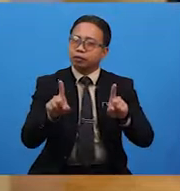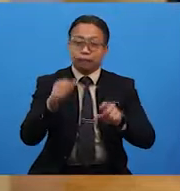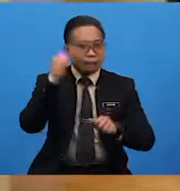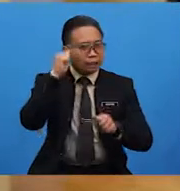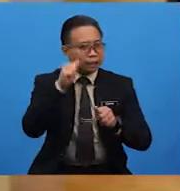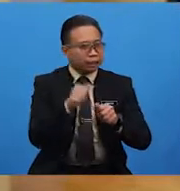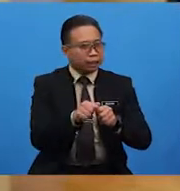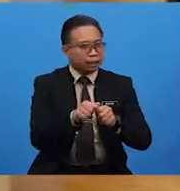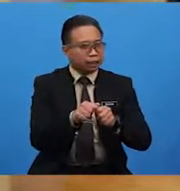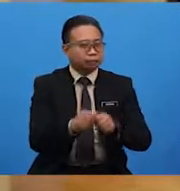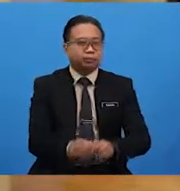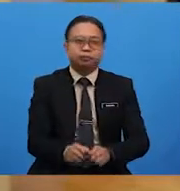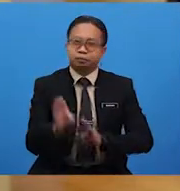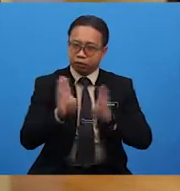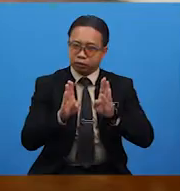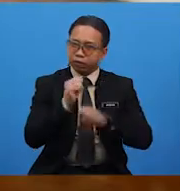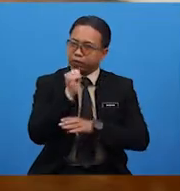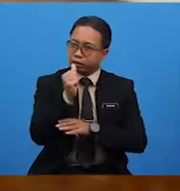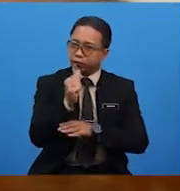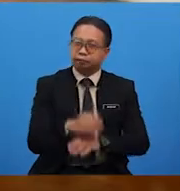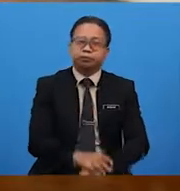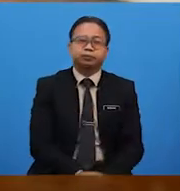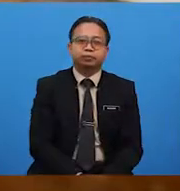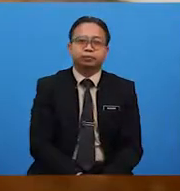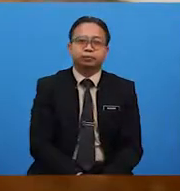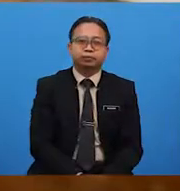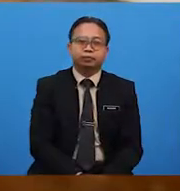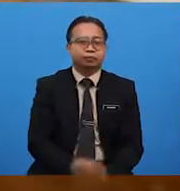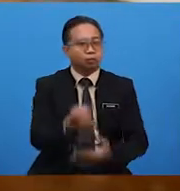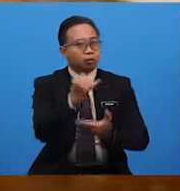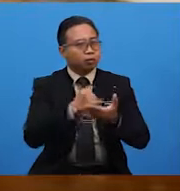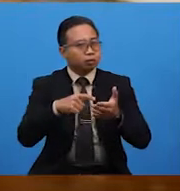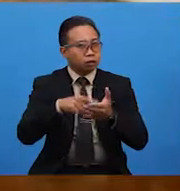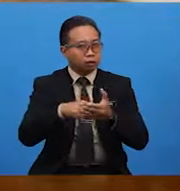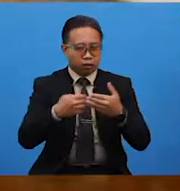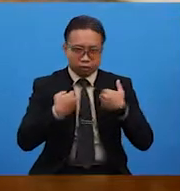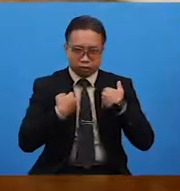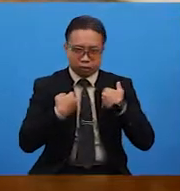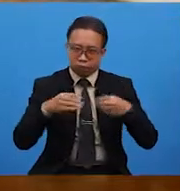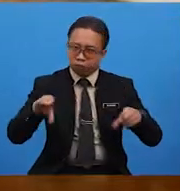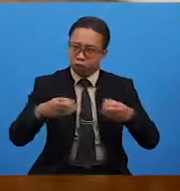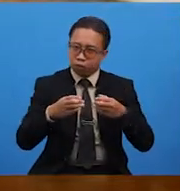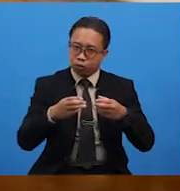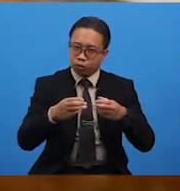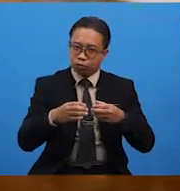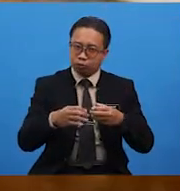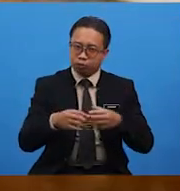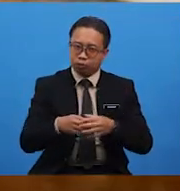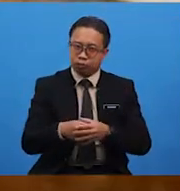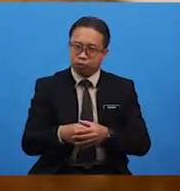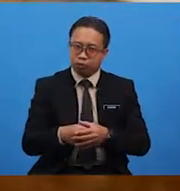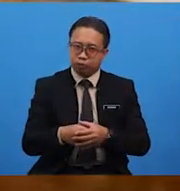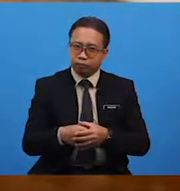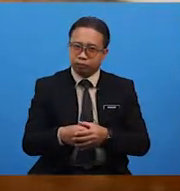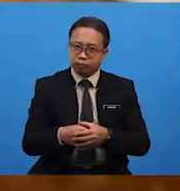keringatnya dibukanya bas ekspress Hahaha saya kontak maksudnya lukisan ini dihasilkan dengan curahan isi hati betul gak